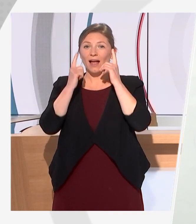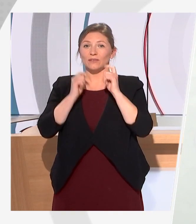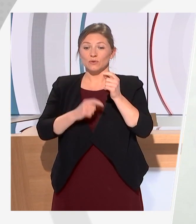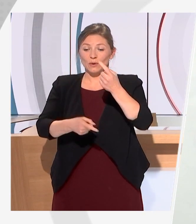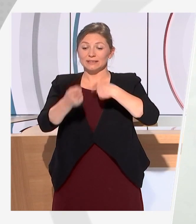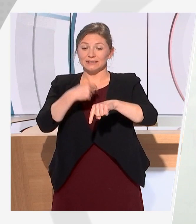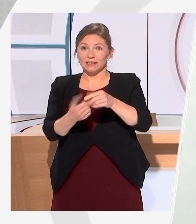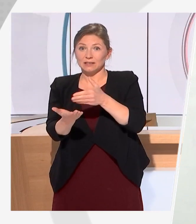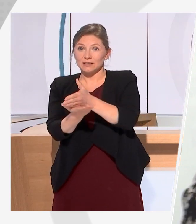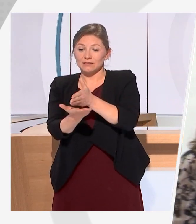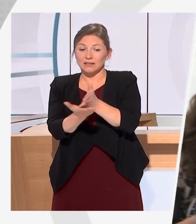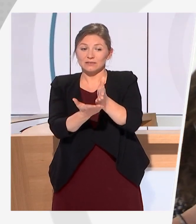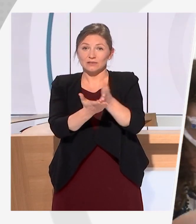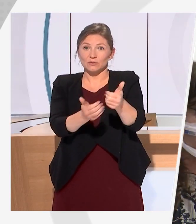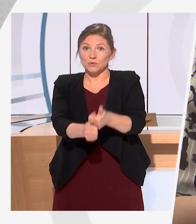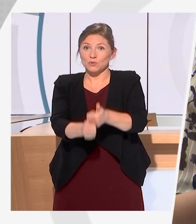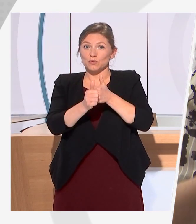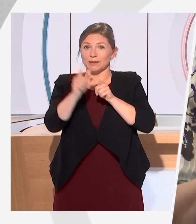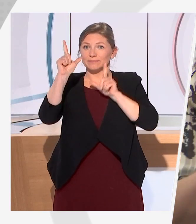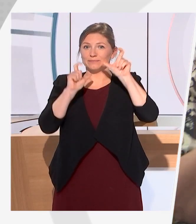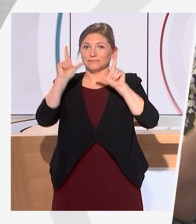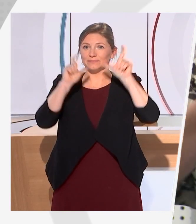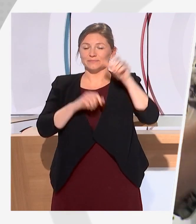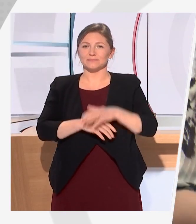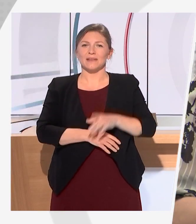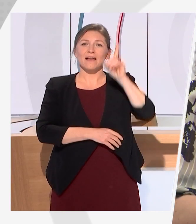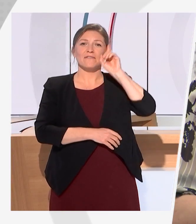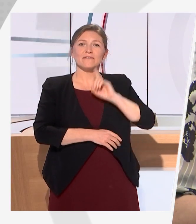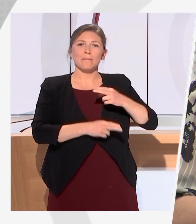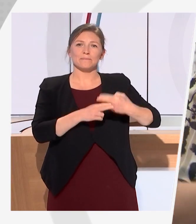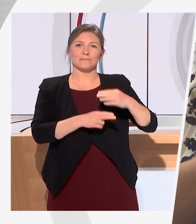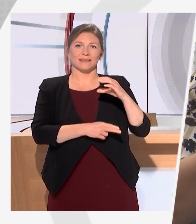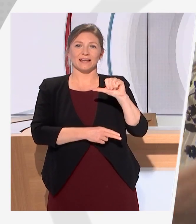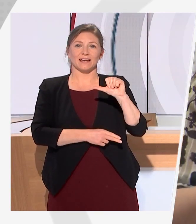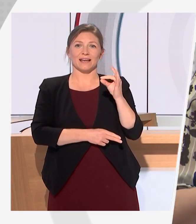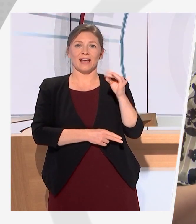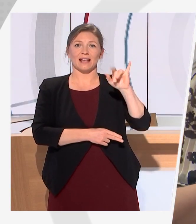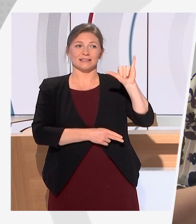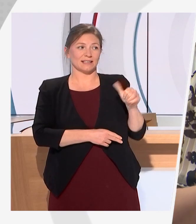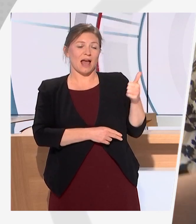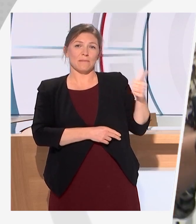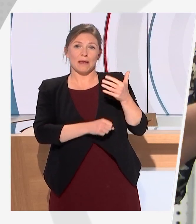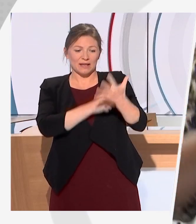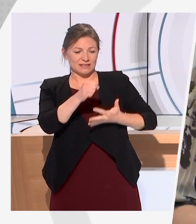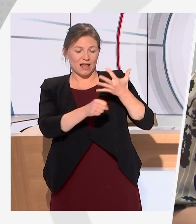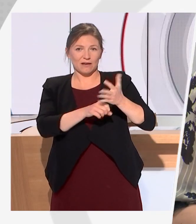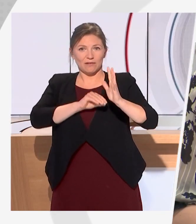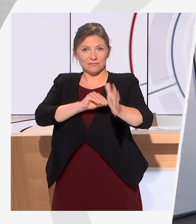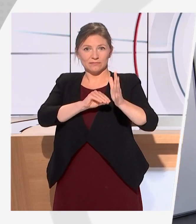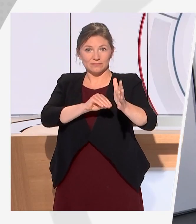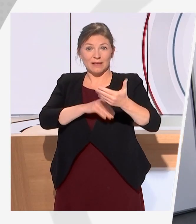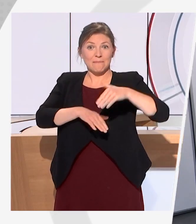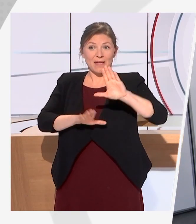L'expression change le signe. Cathy enseigne la langue des signes française depuis 5 ans, mais elle n'avait jamais formé un groupe